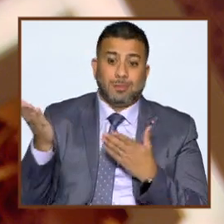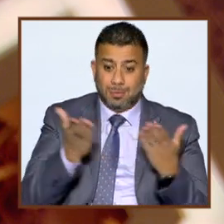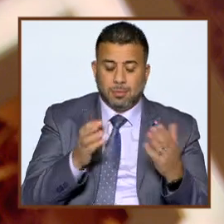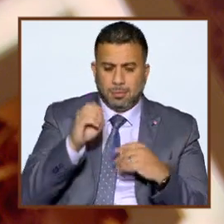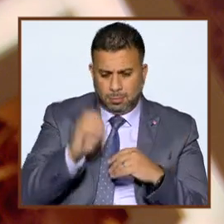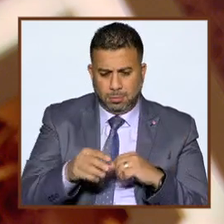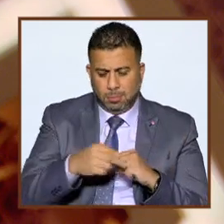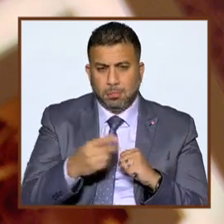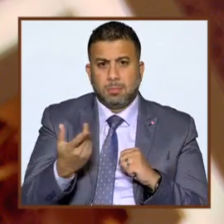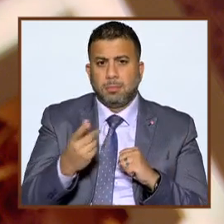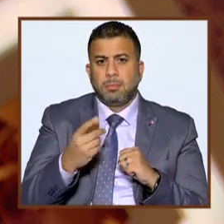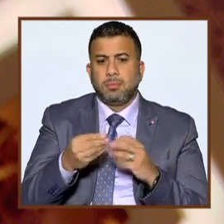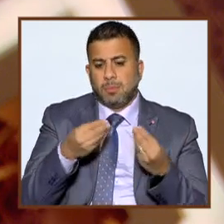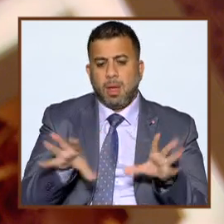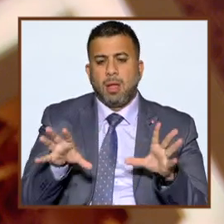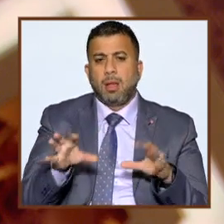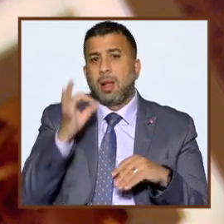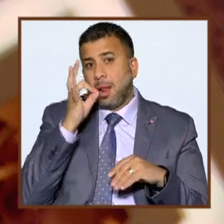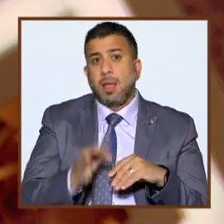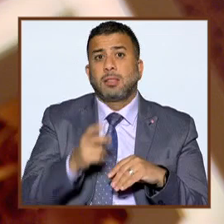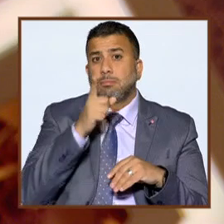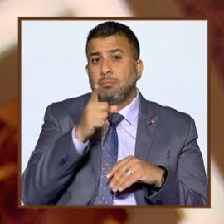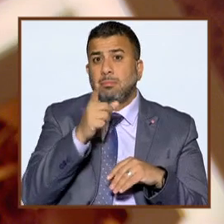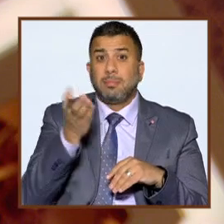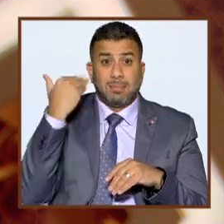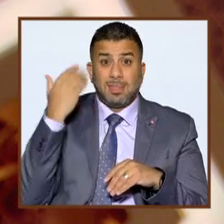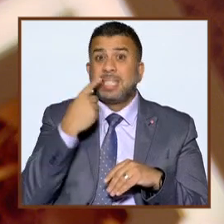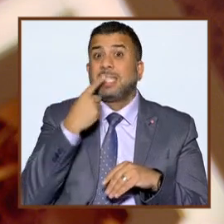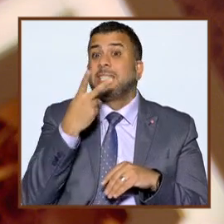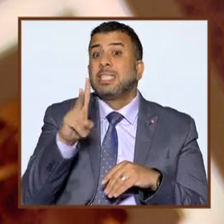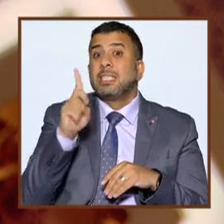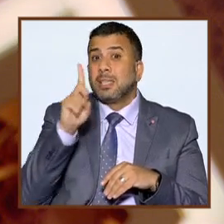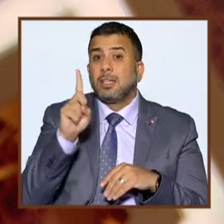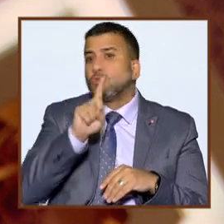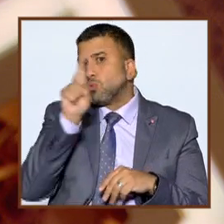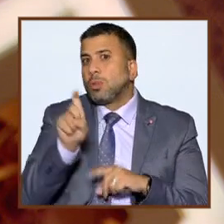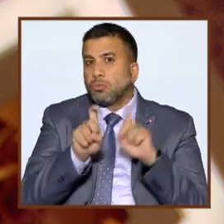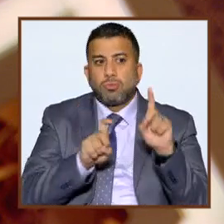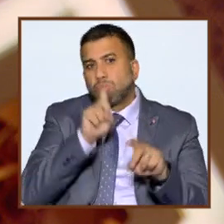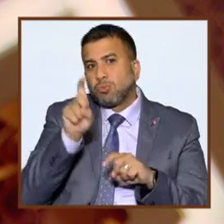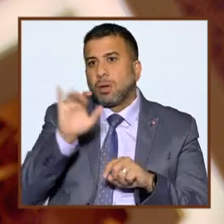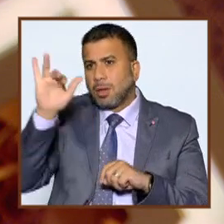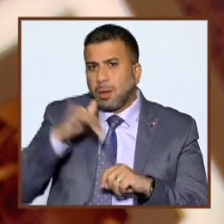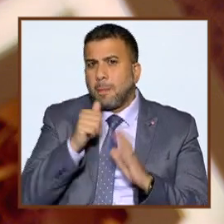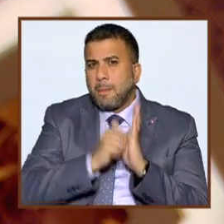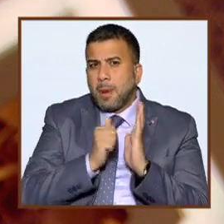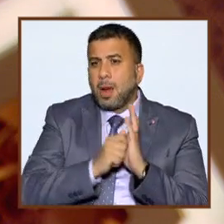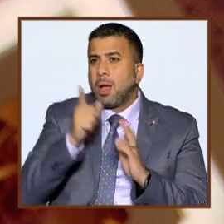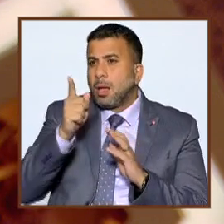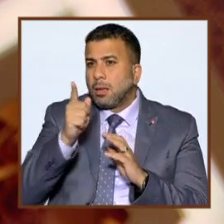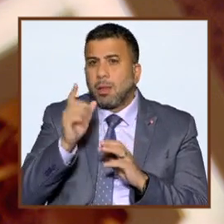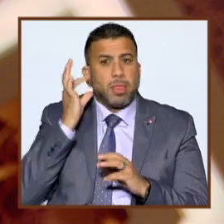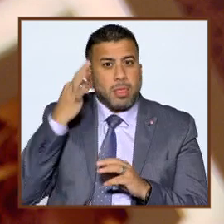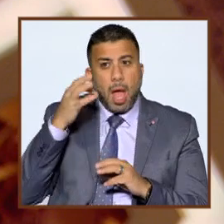زاركم فقد الخاتم، كان الواجب عليك في ذلك الوقت أنك تسألين كل من زارك وكل من له